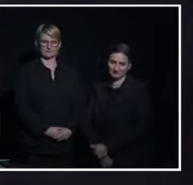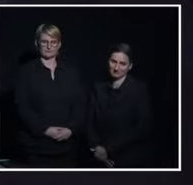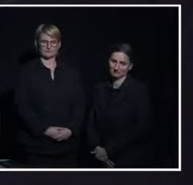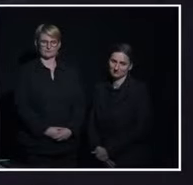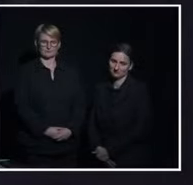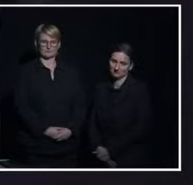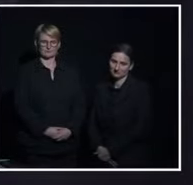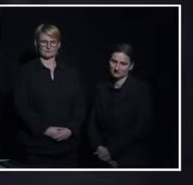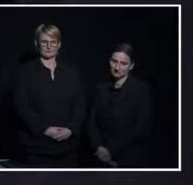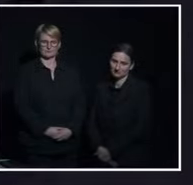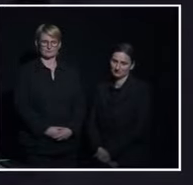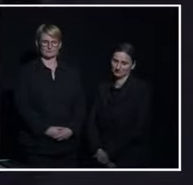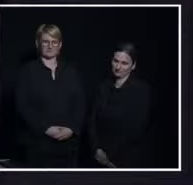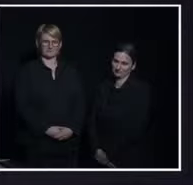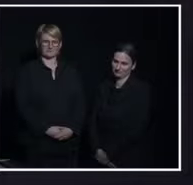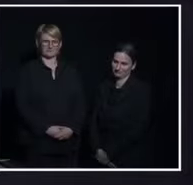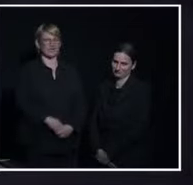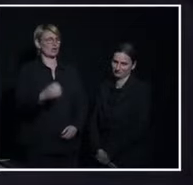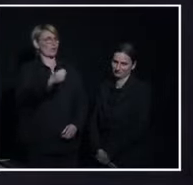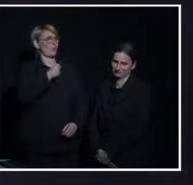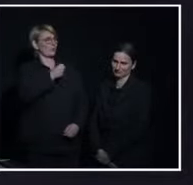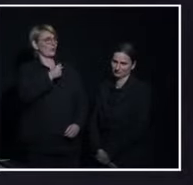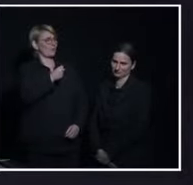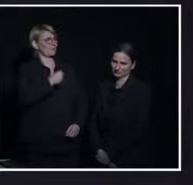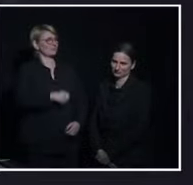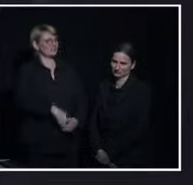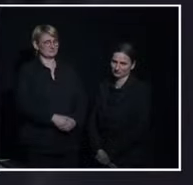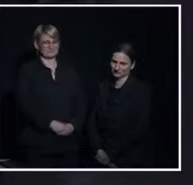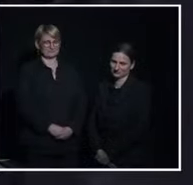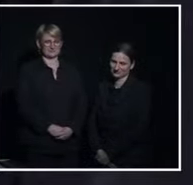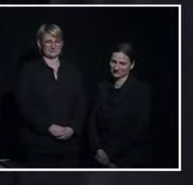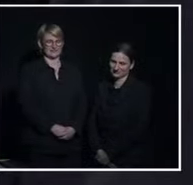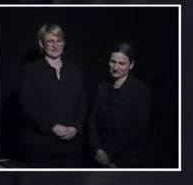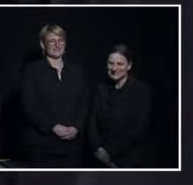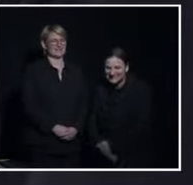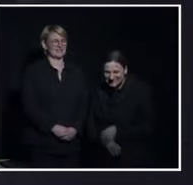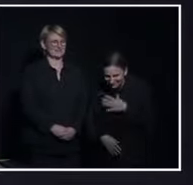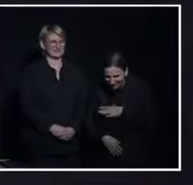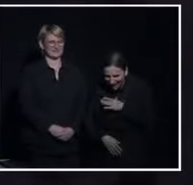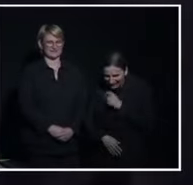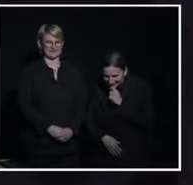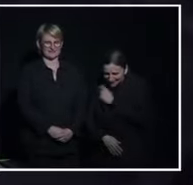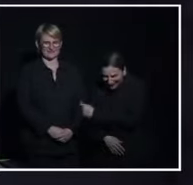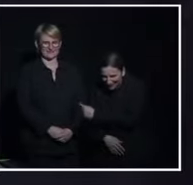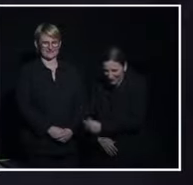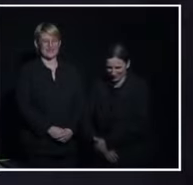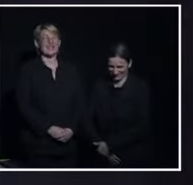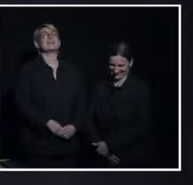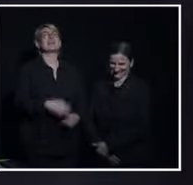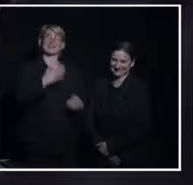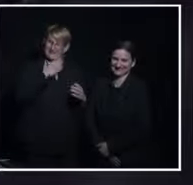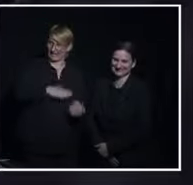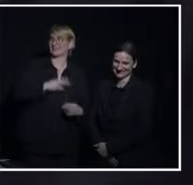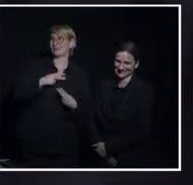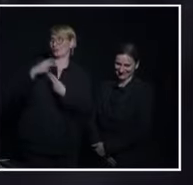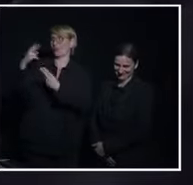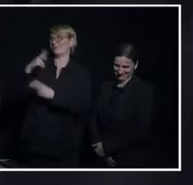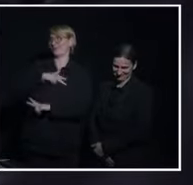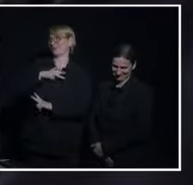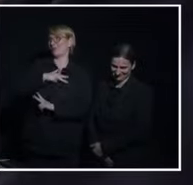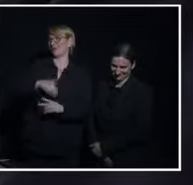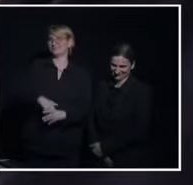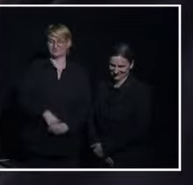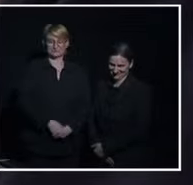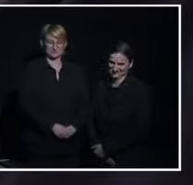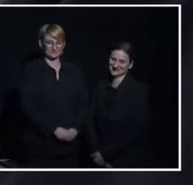Ich kann das auch. Ja, danke. Journalisten geben so ungern das Mikrofon ab. Sie kriegen es zurück. Okay. Ja, auf